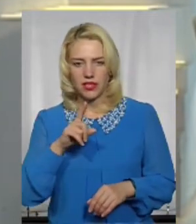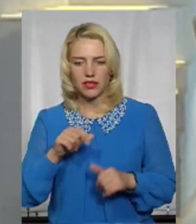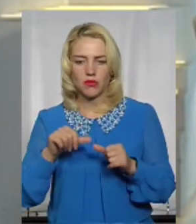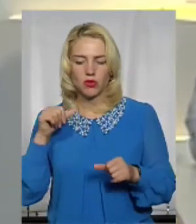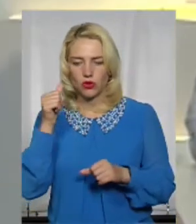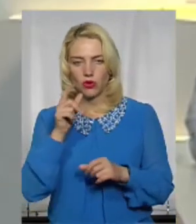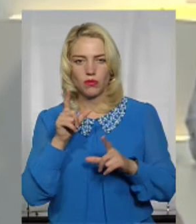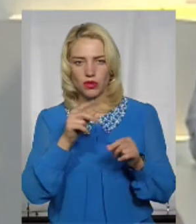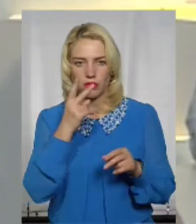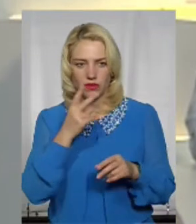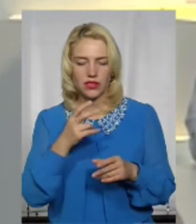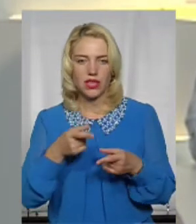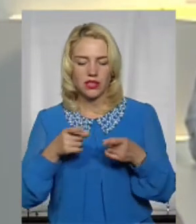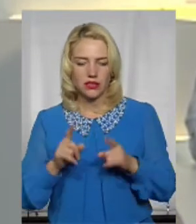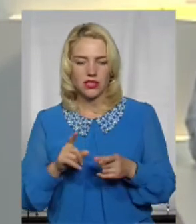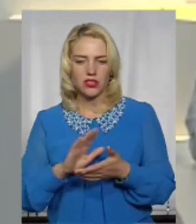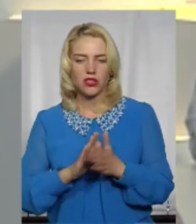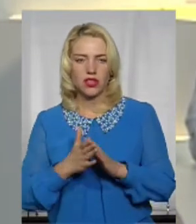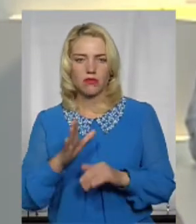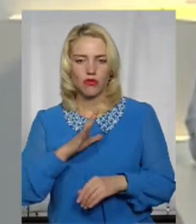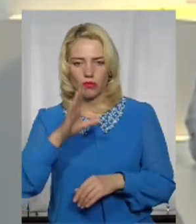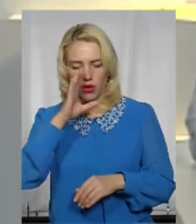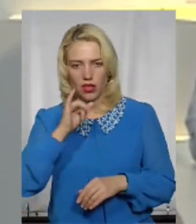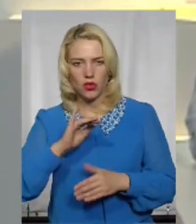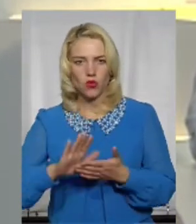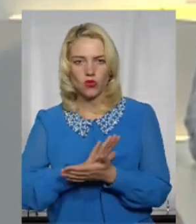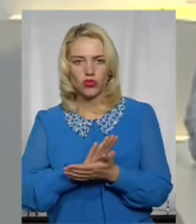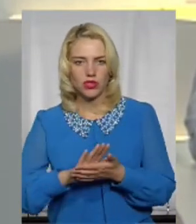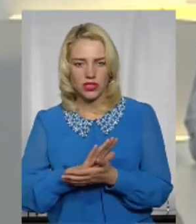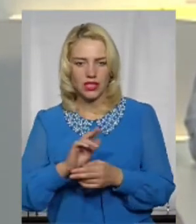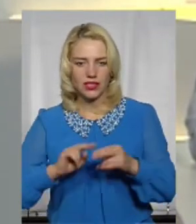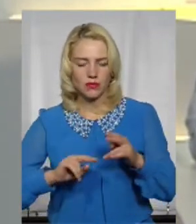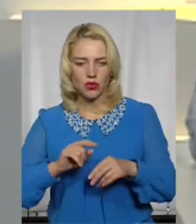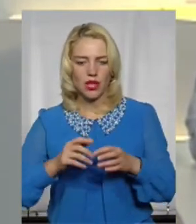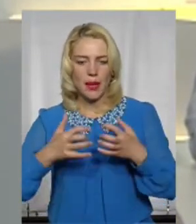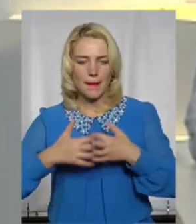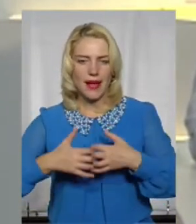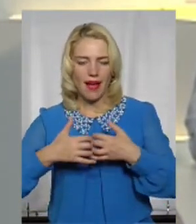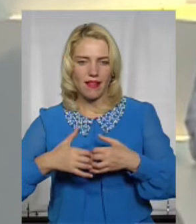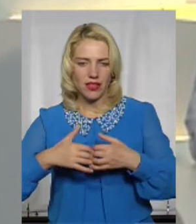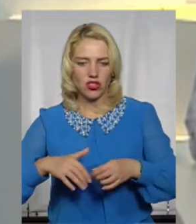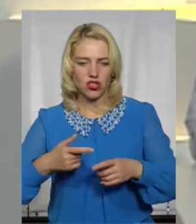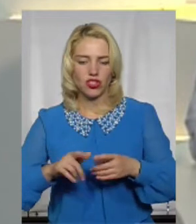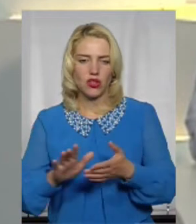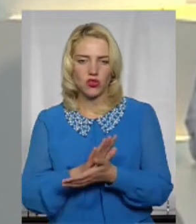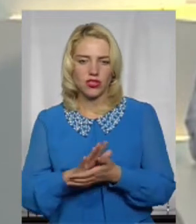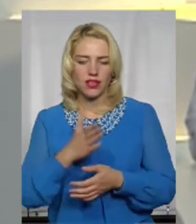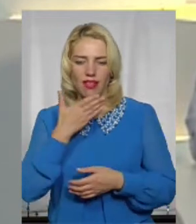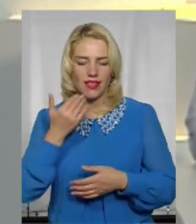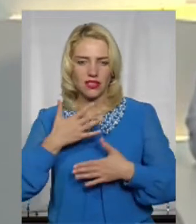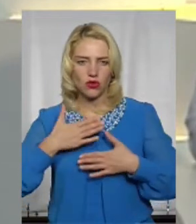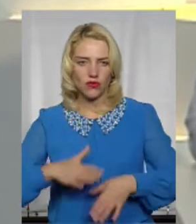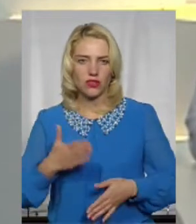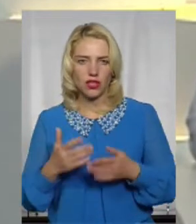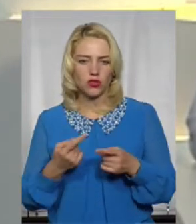туди, подивились. Дійсно, стан був поганий очисних споруд. Механічна очистка не задовільняла, а якщо